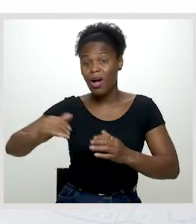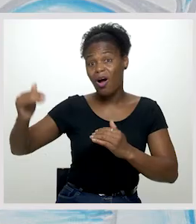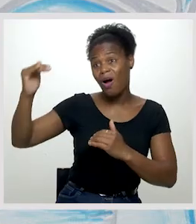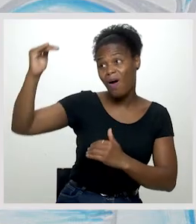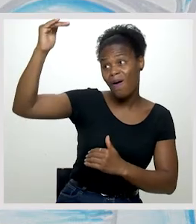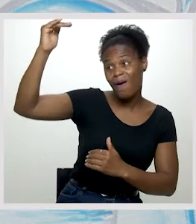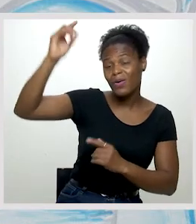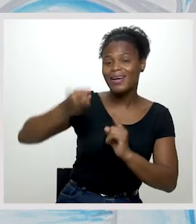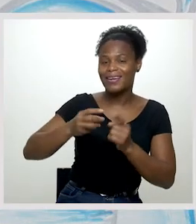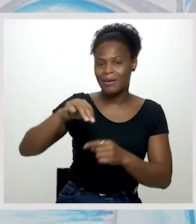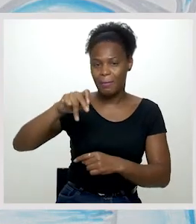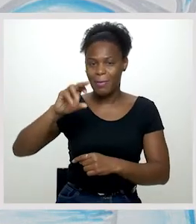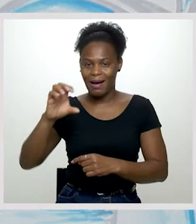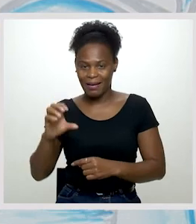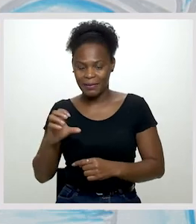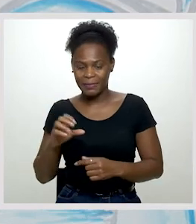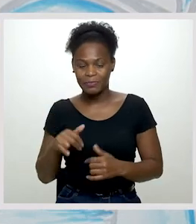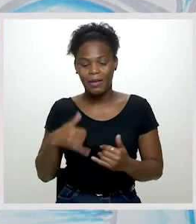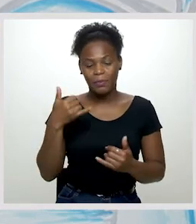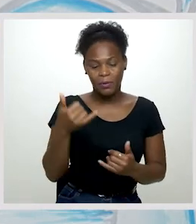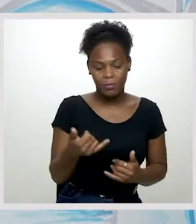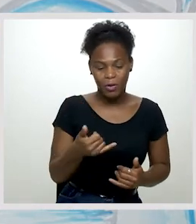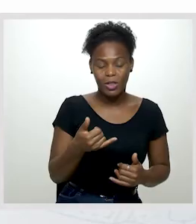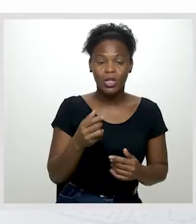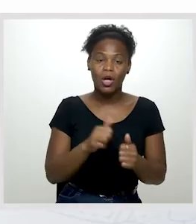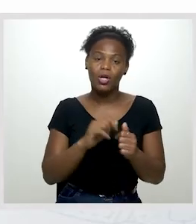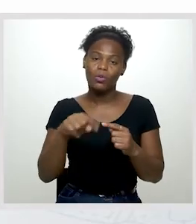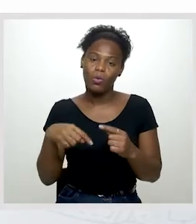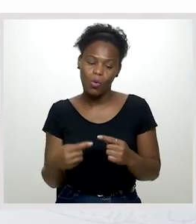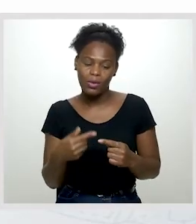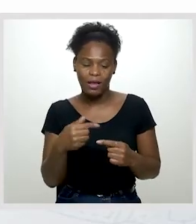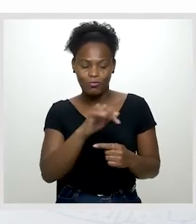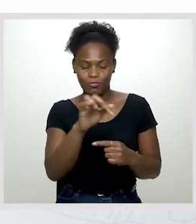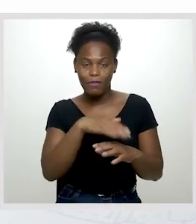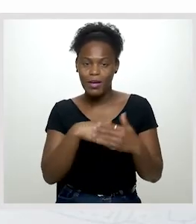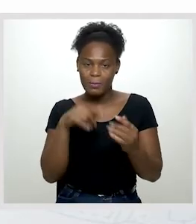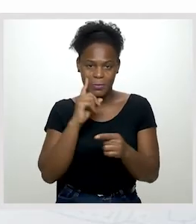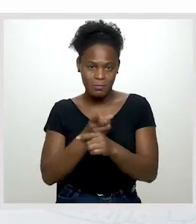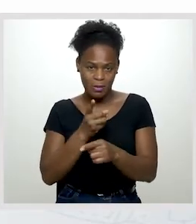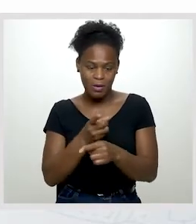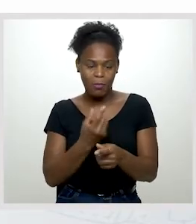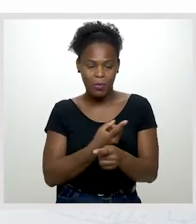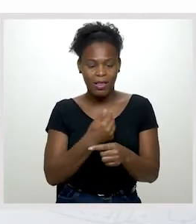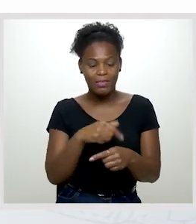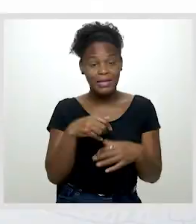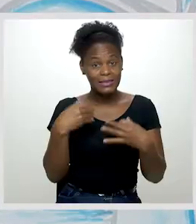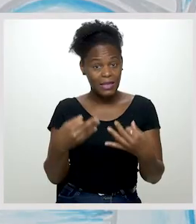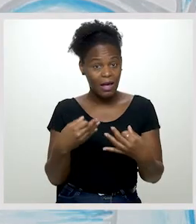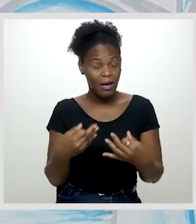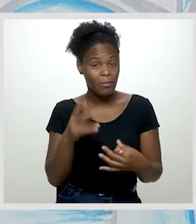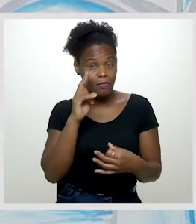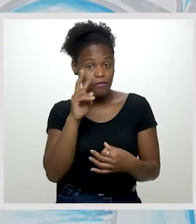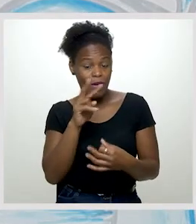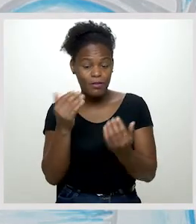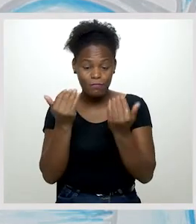Vous comprenez? Et après, avec les autres, vous allez faire la même chose. Tenham sempre em conta a